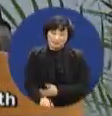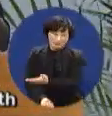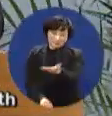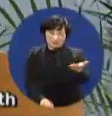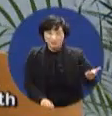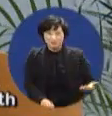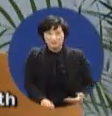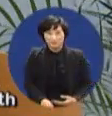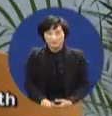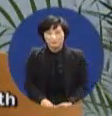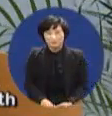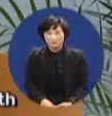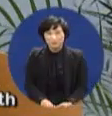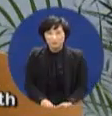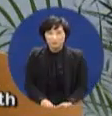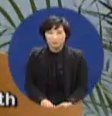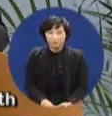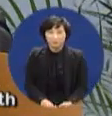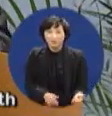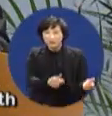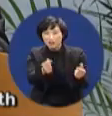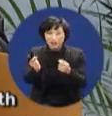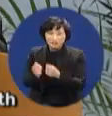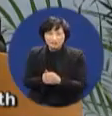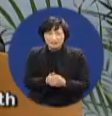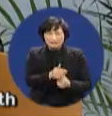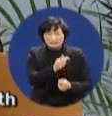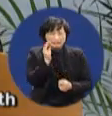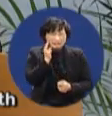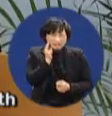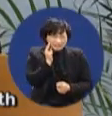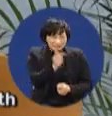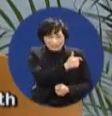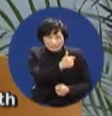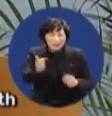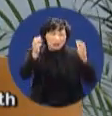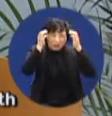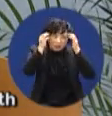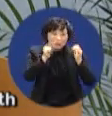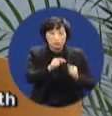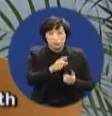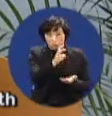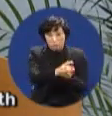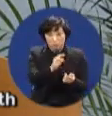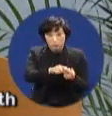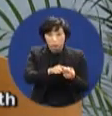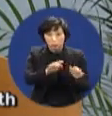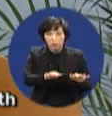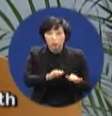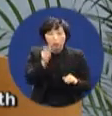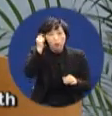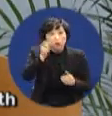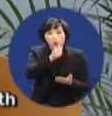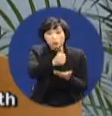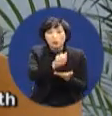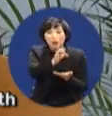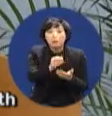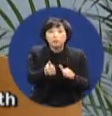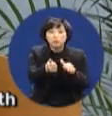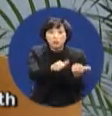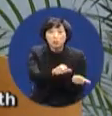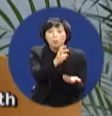여러분 이런 엄청난 고통을 이건 법적으로 죄값은 사망이라는